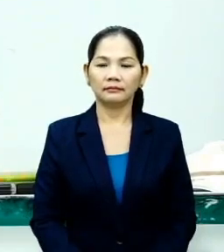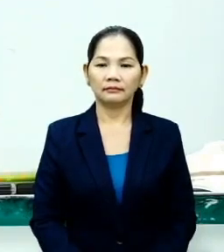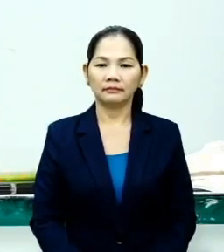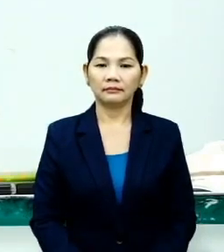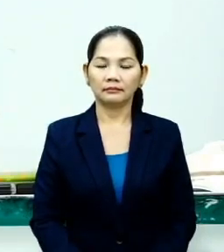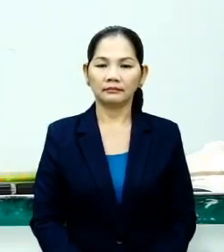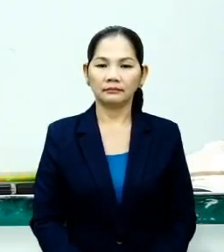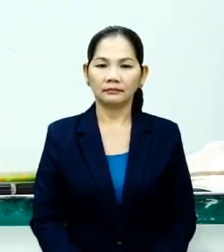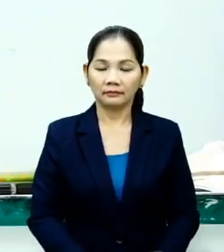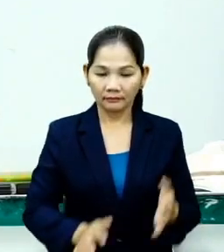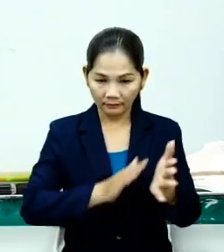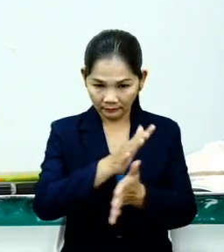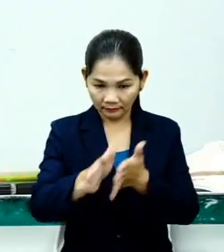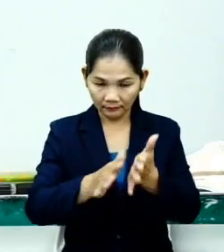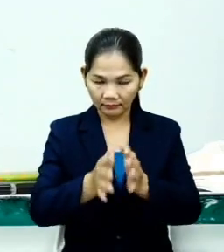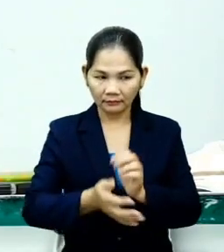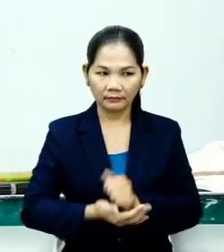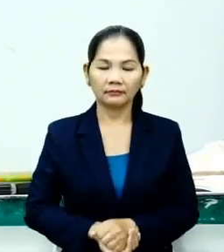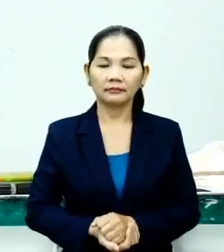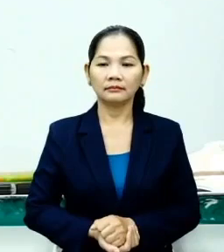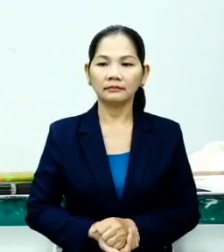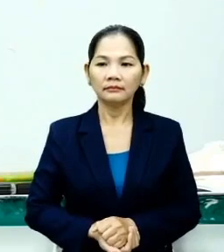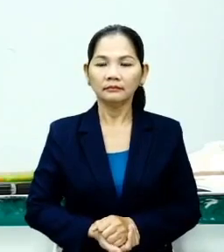Chà, ấy là con tặng ăn kia.